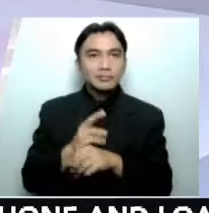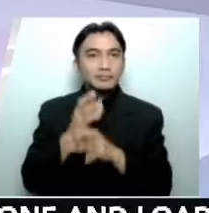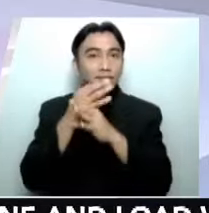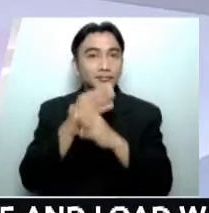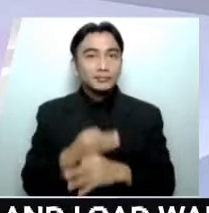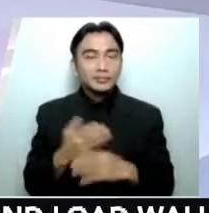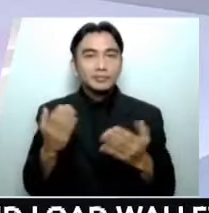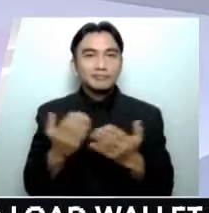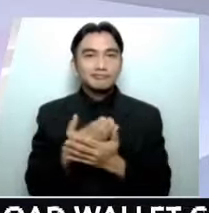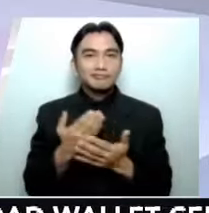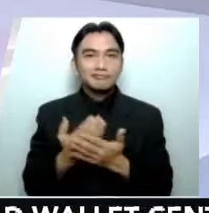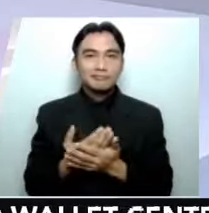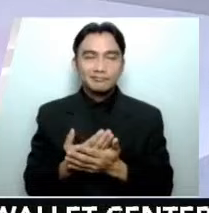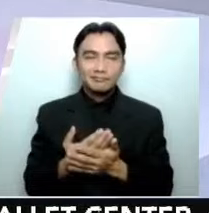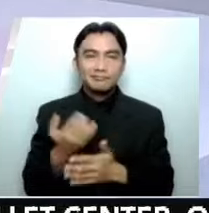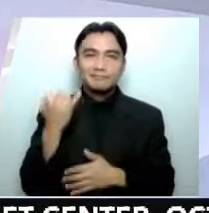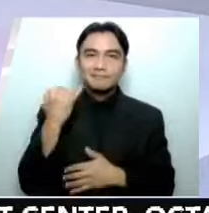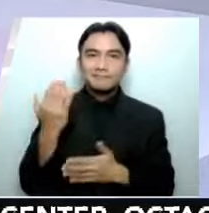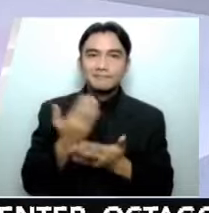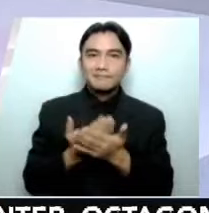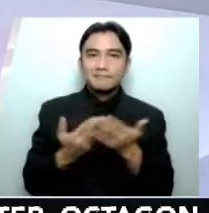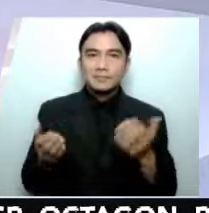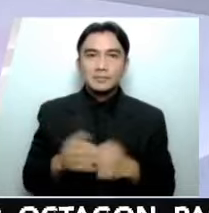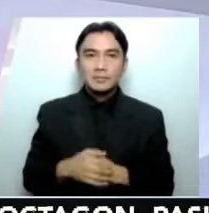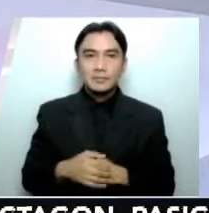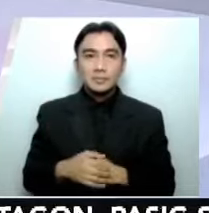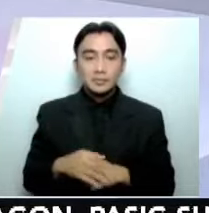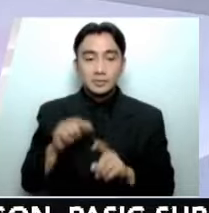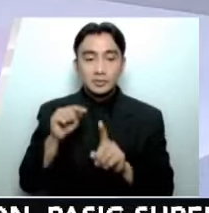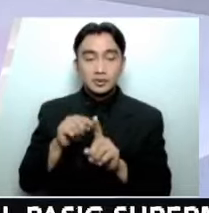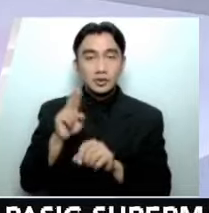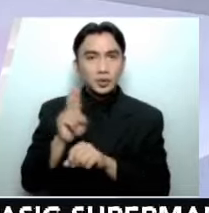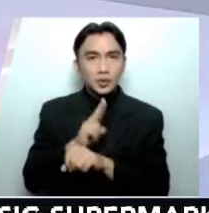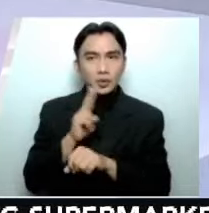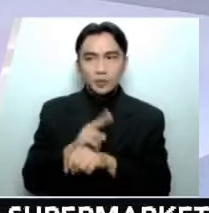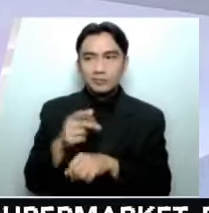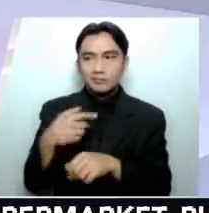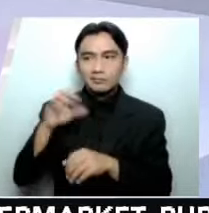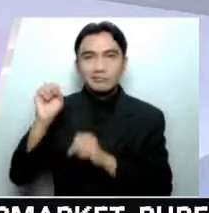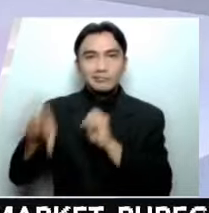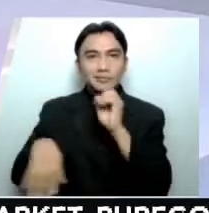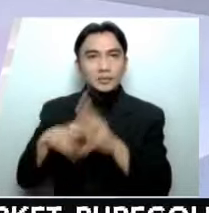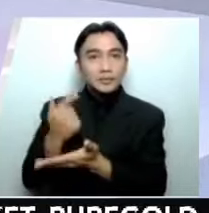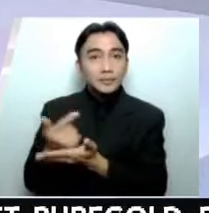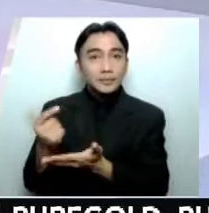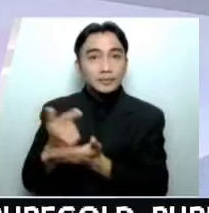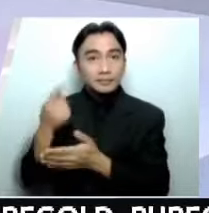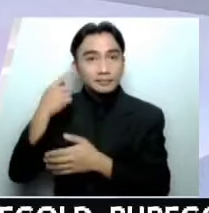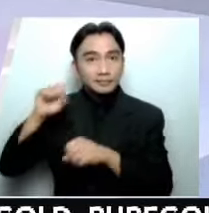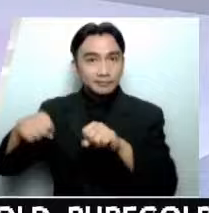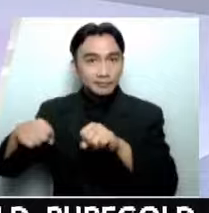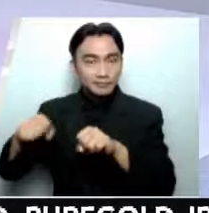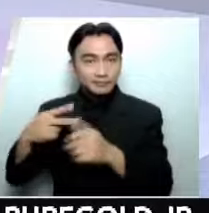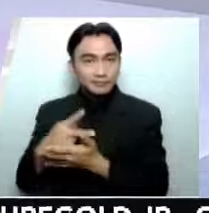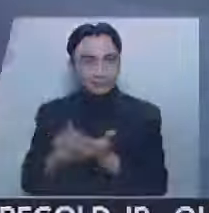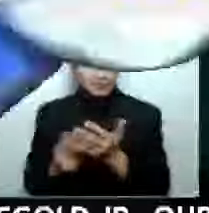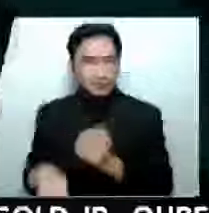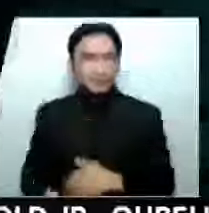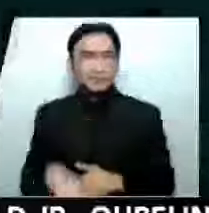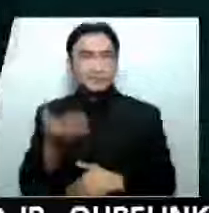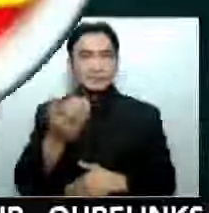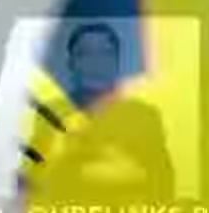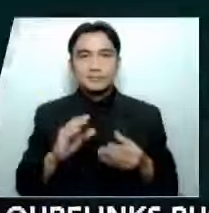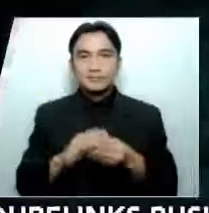obra. Ang kanyang ginagamit, mga patapong pyesa ng motorsiklo. Kusuan natin yan sa report ni Joseph Moro.